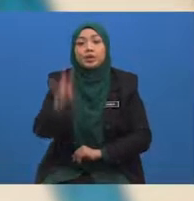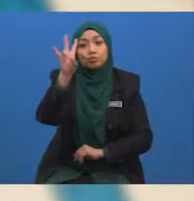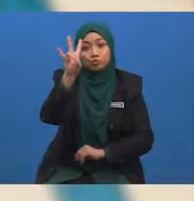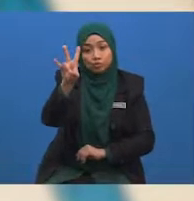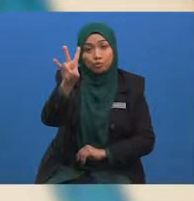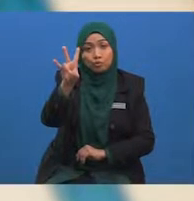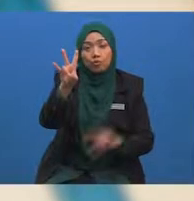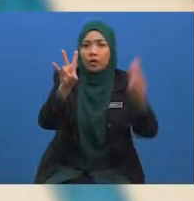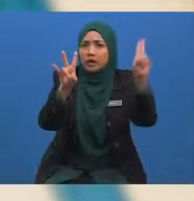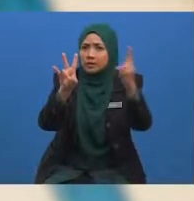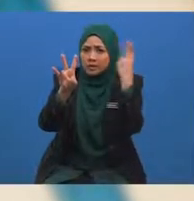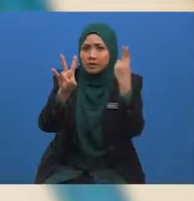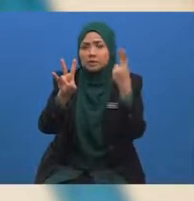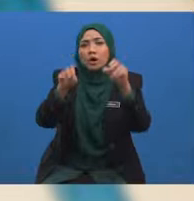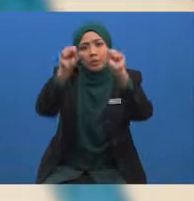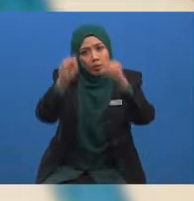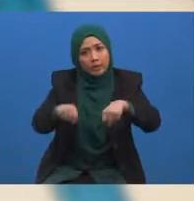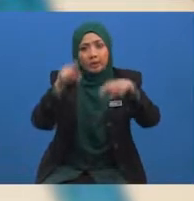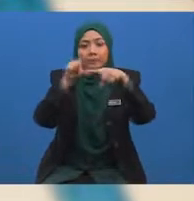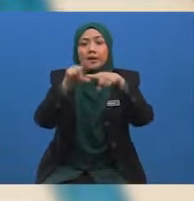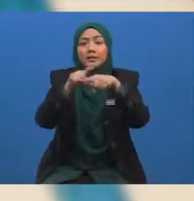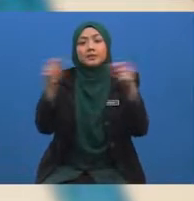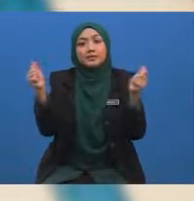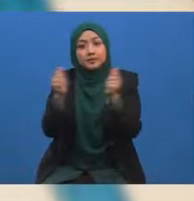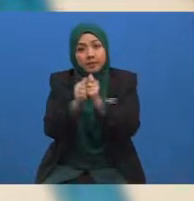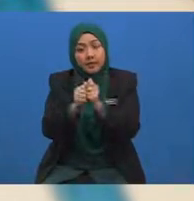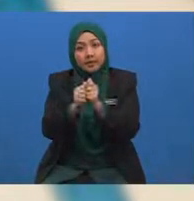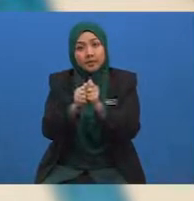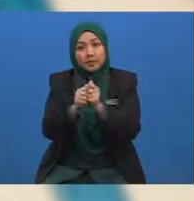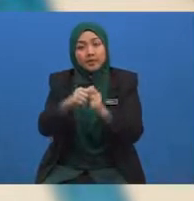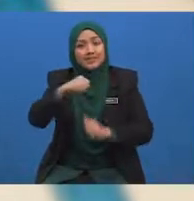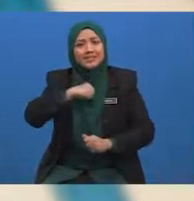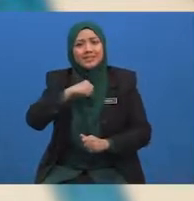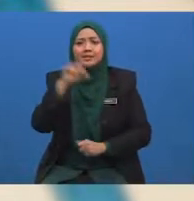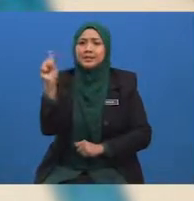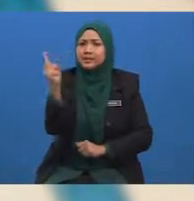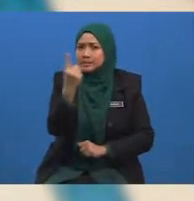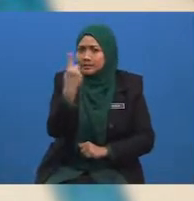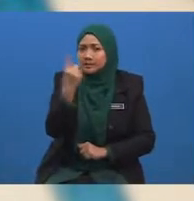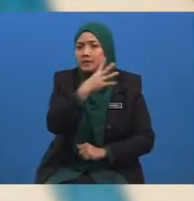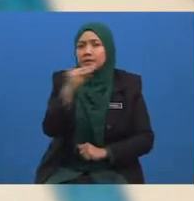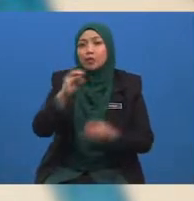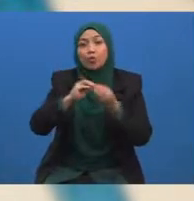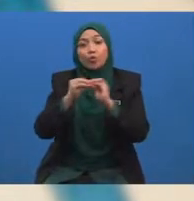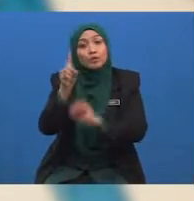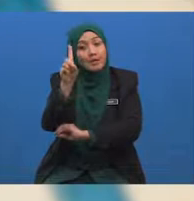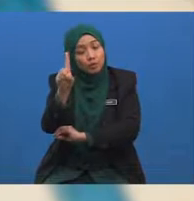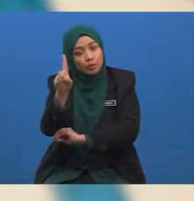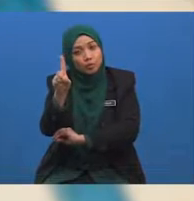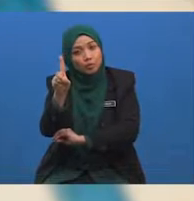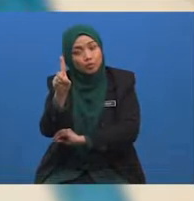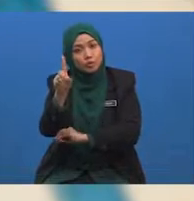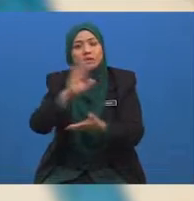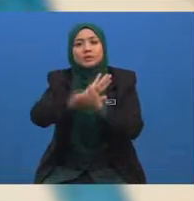7 hanya boleh dibahagi dengan dirinya sahaja dan 1.